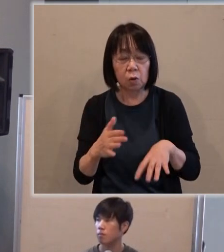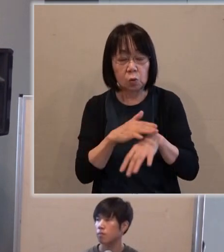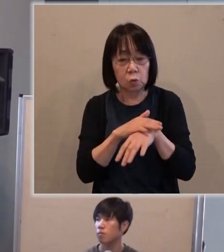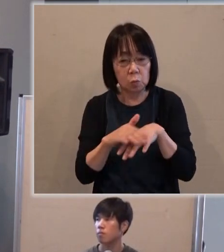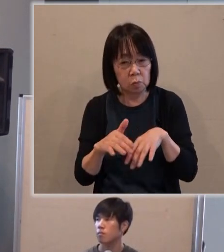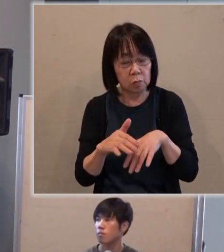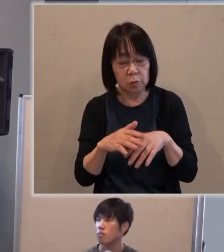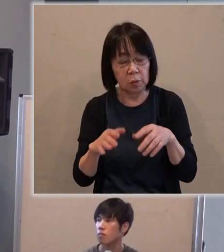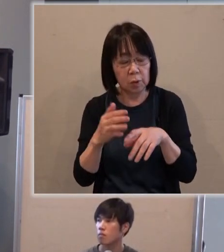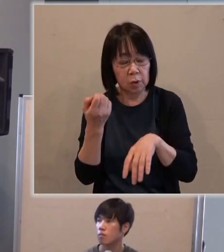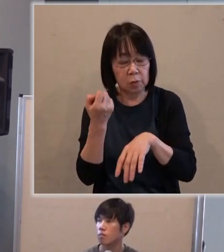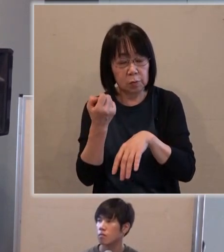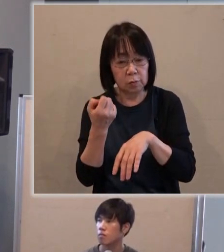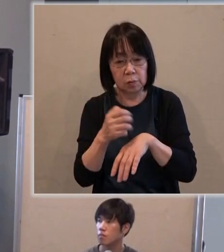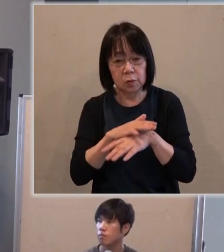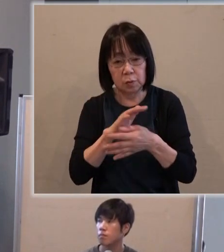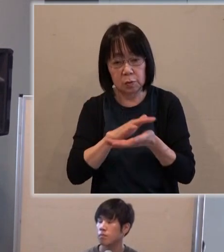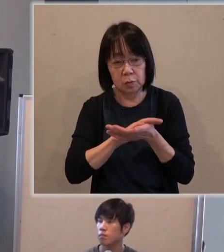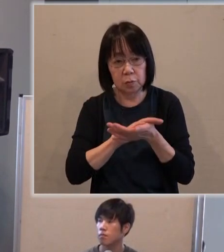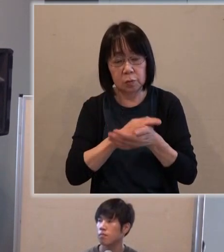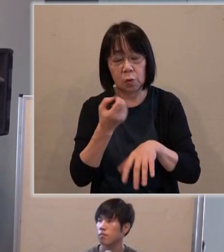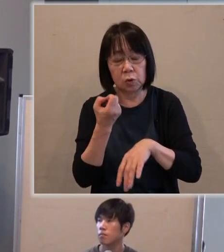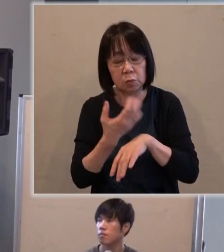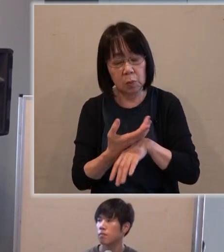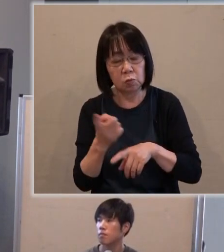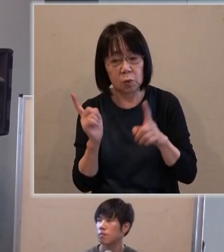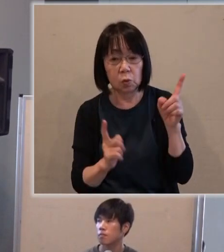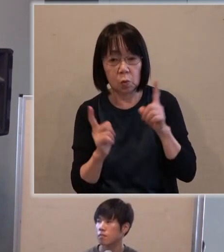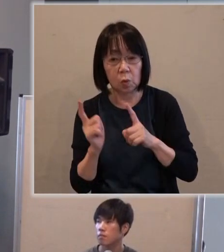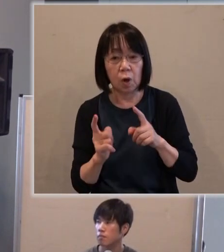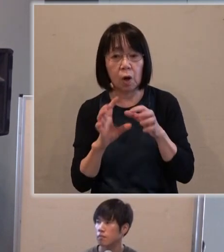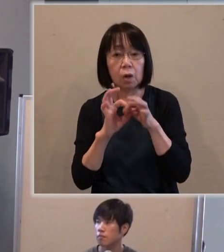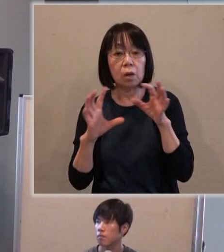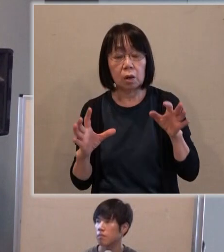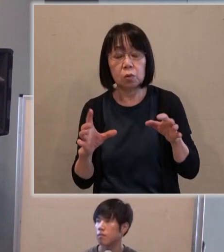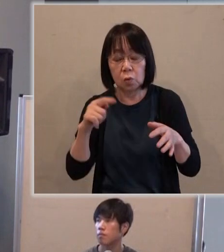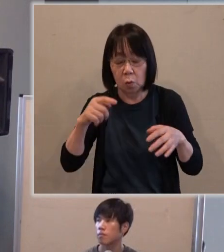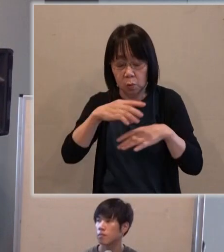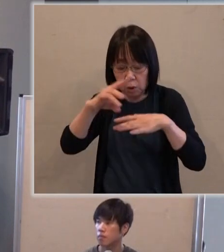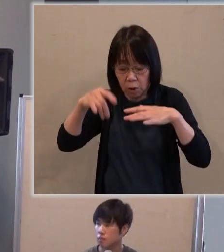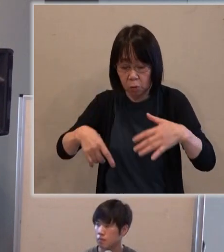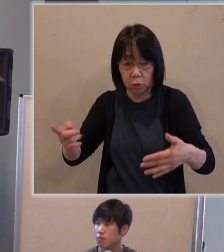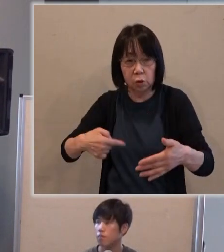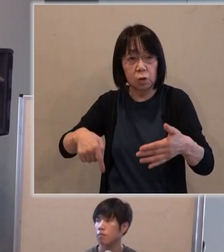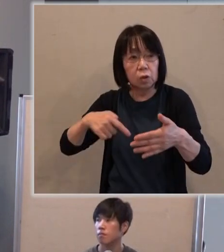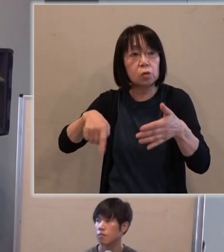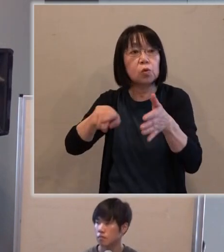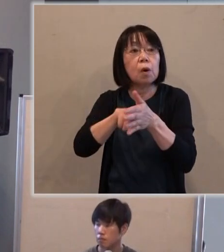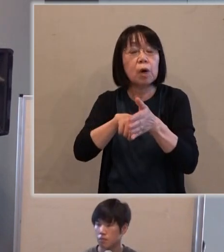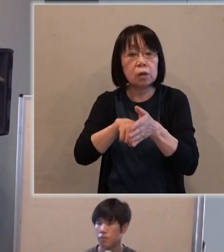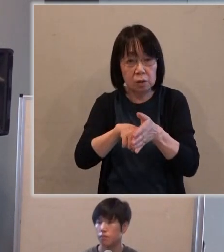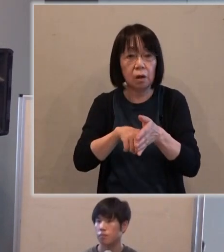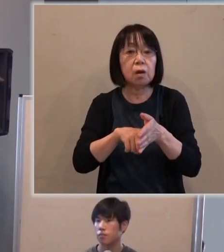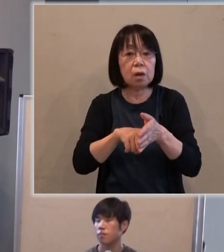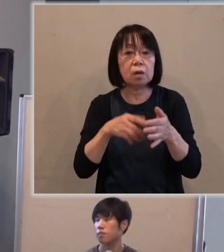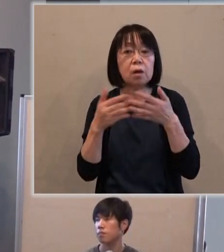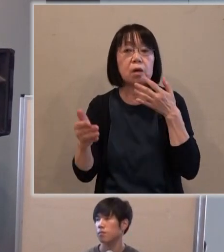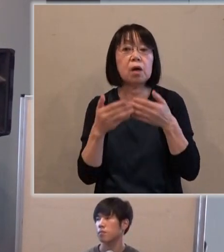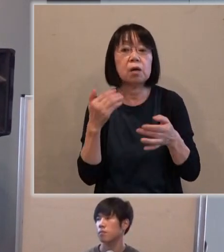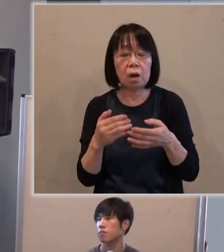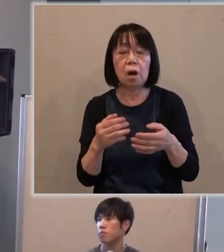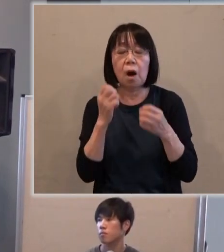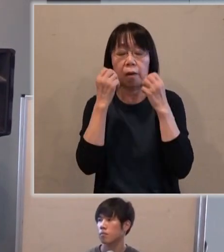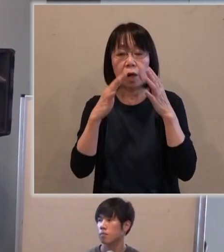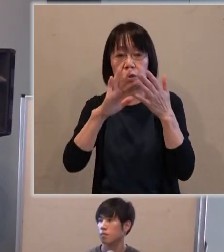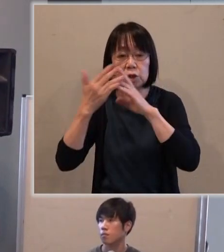企てる側に一回混ざってみて、一回考えてみるっていう経験が、こういう街づくりの新しい主人公を生み出していくっていう、そんなことが起こるのかなってお